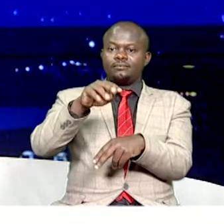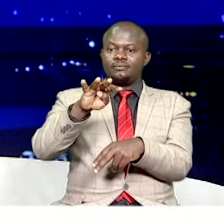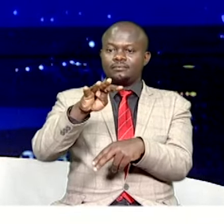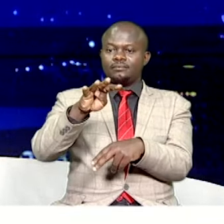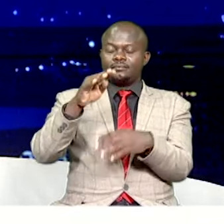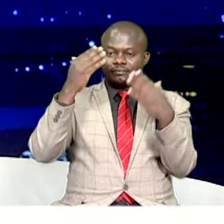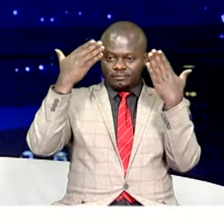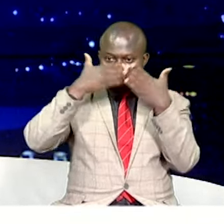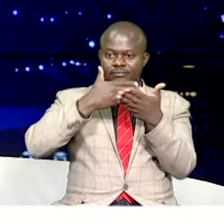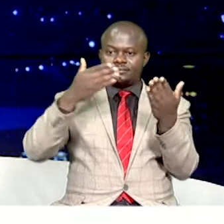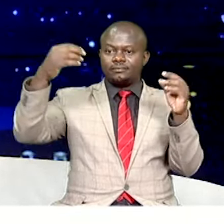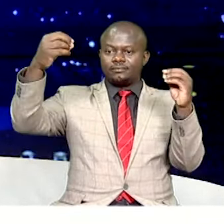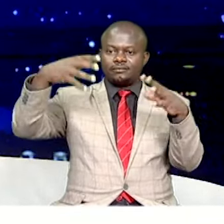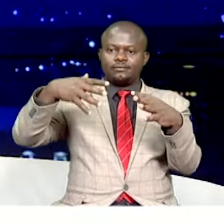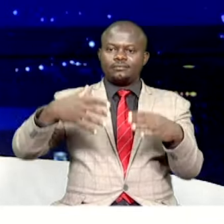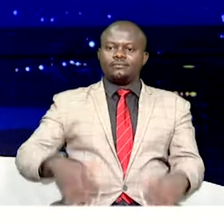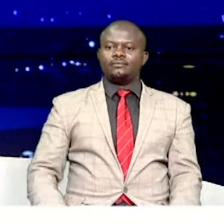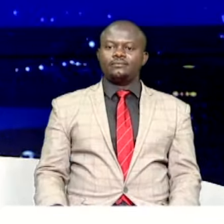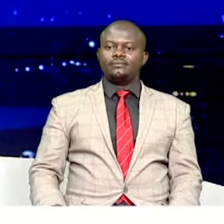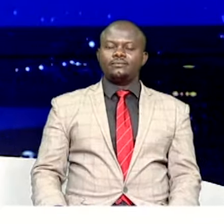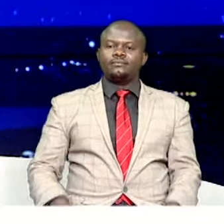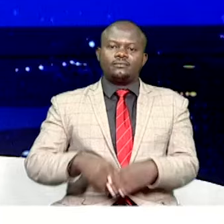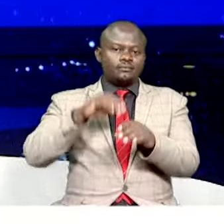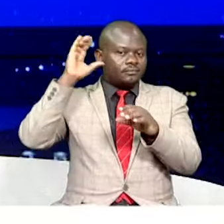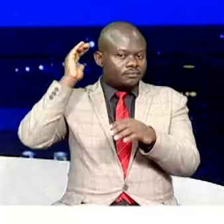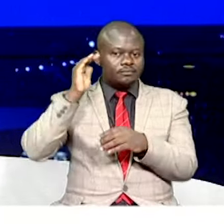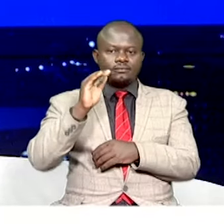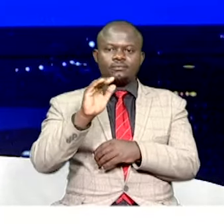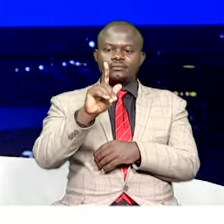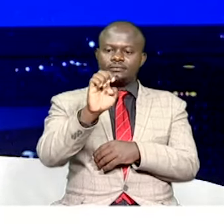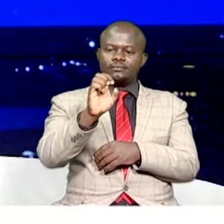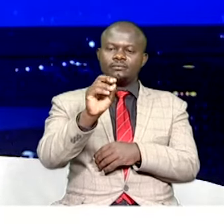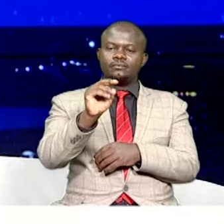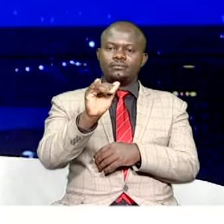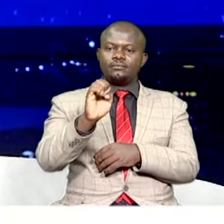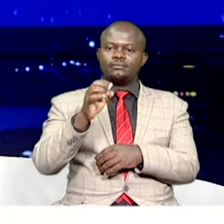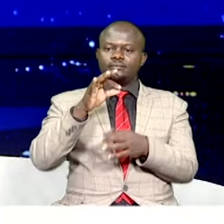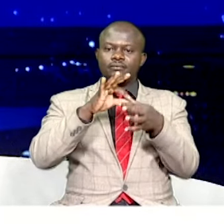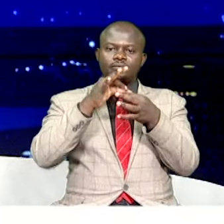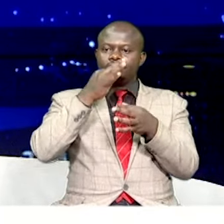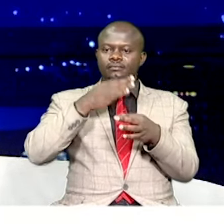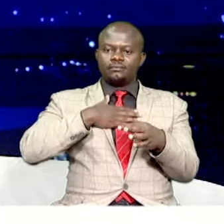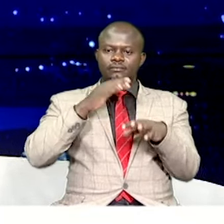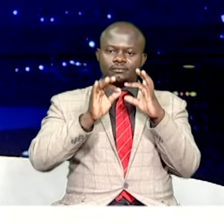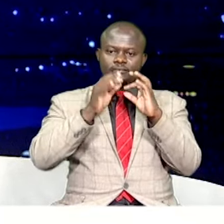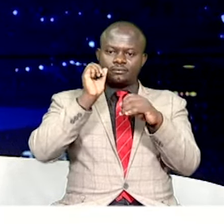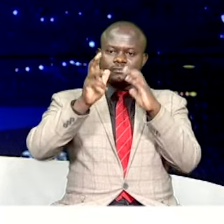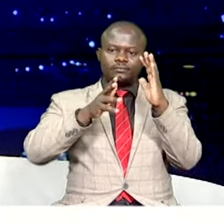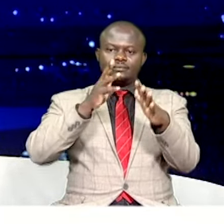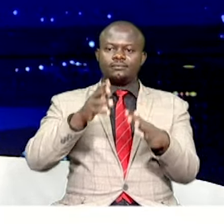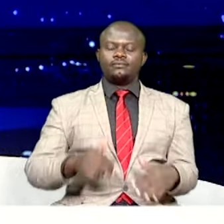z'ijoro hano I Kigali. Aya makuru mugiye kwezwa nanjye Leonce Kanzayire mfatanyije na Fidel Irizaba Imbuto.